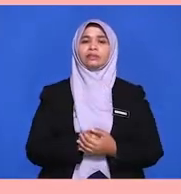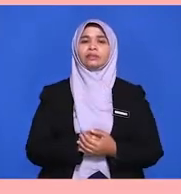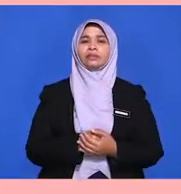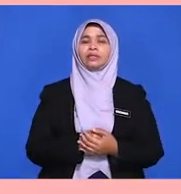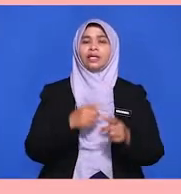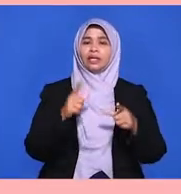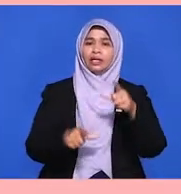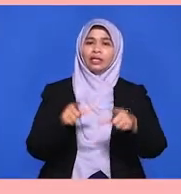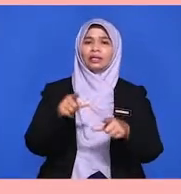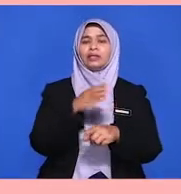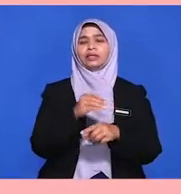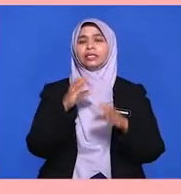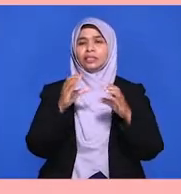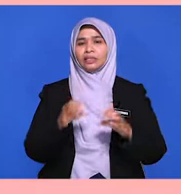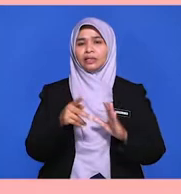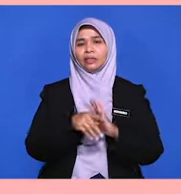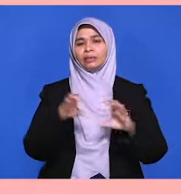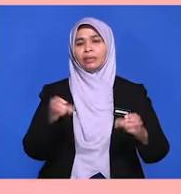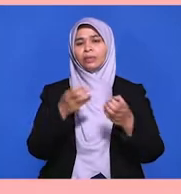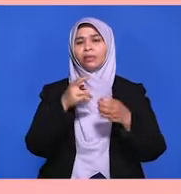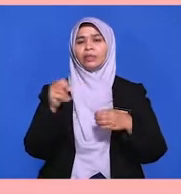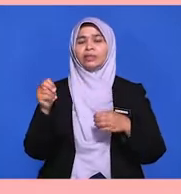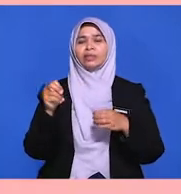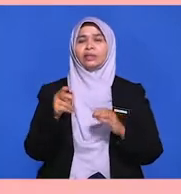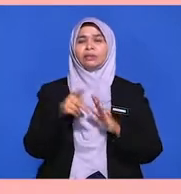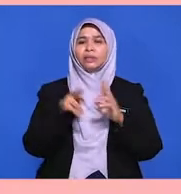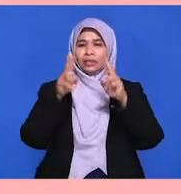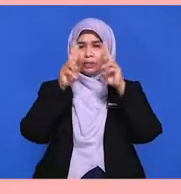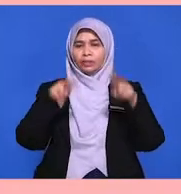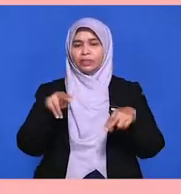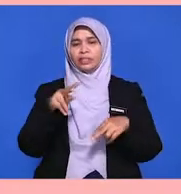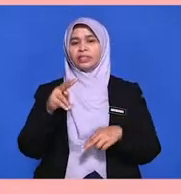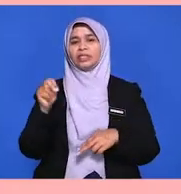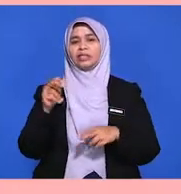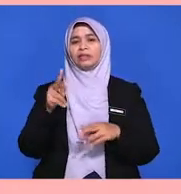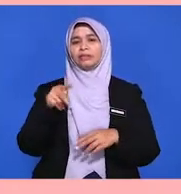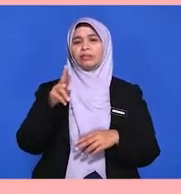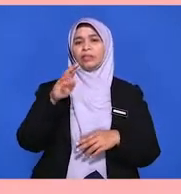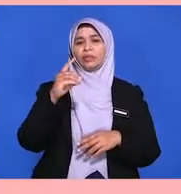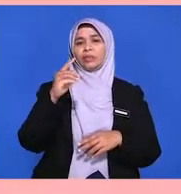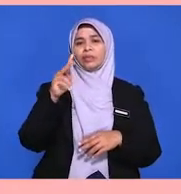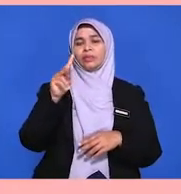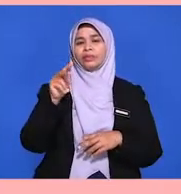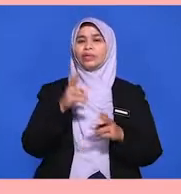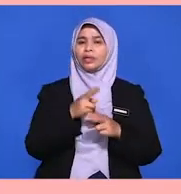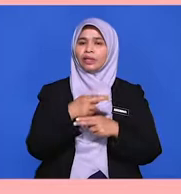langkah dan teknik pembuatan serta pengujian produk reka ciptaan.